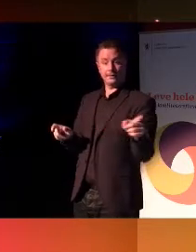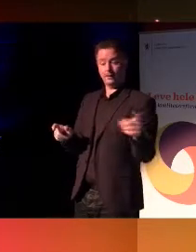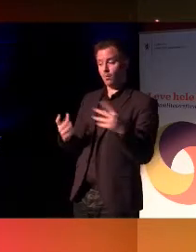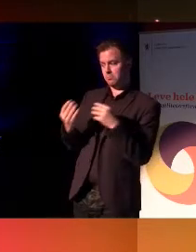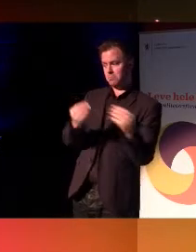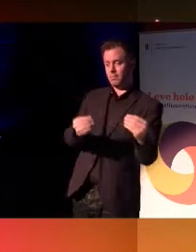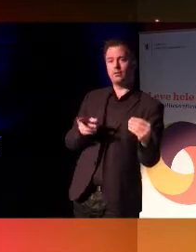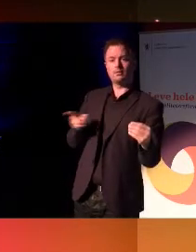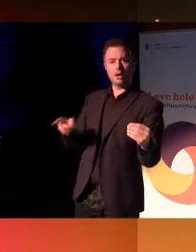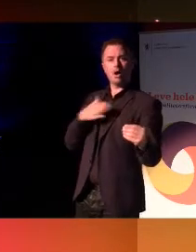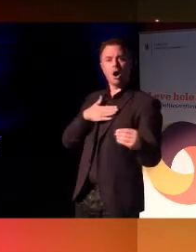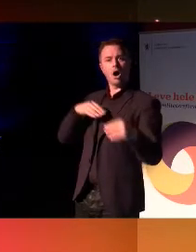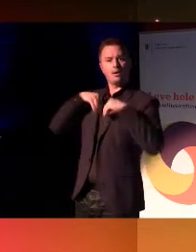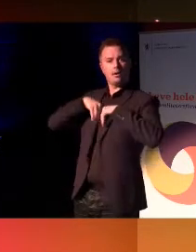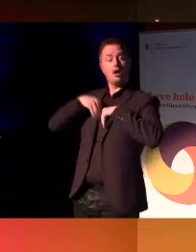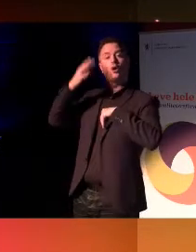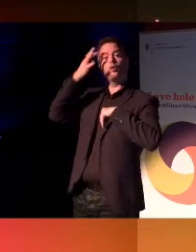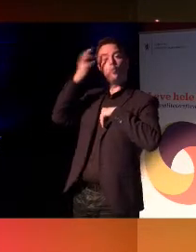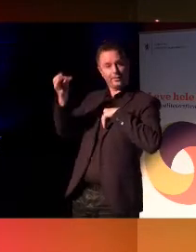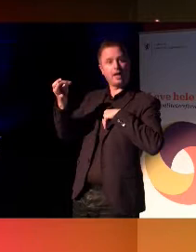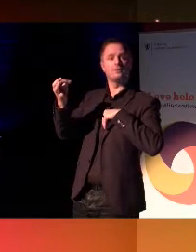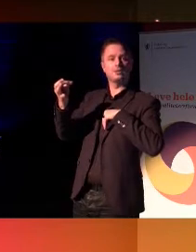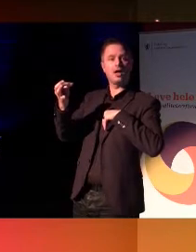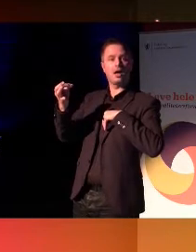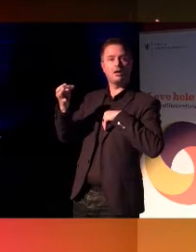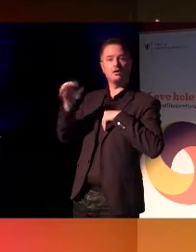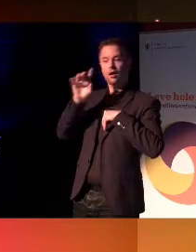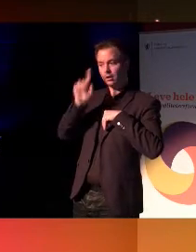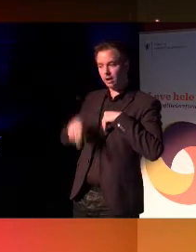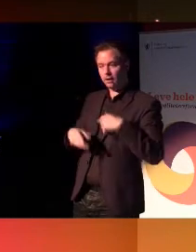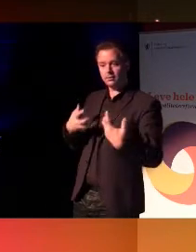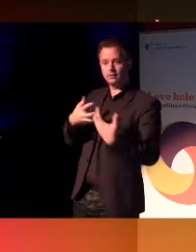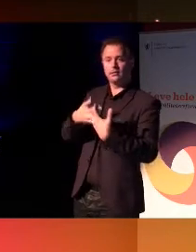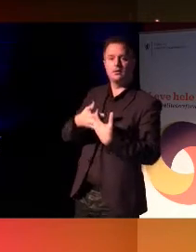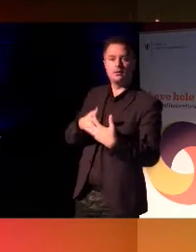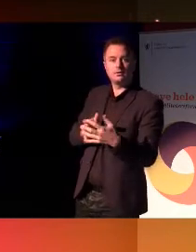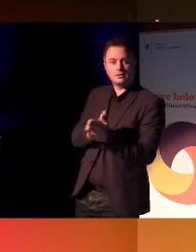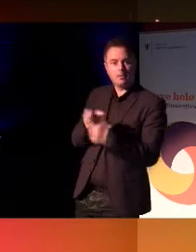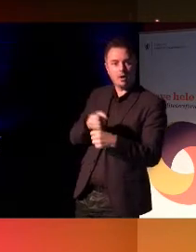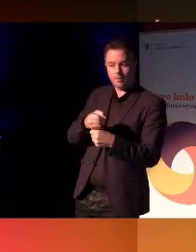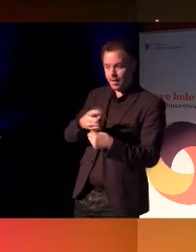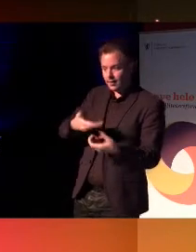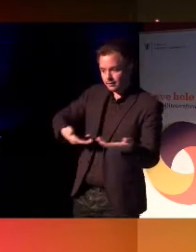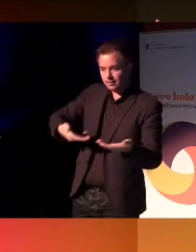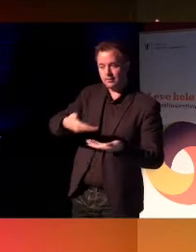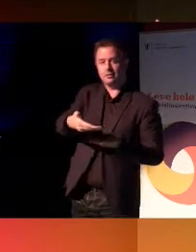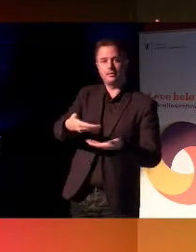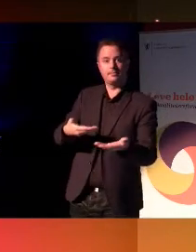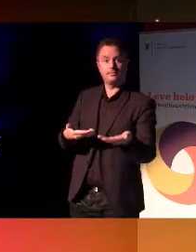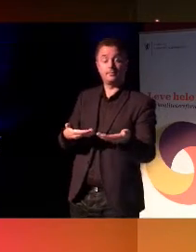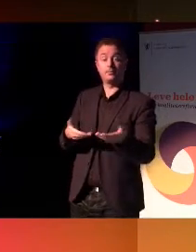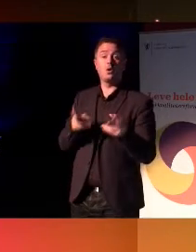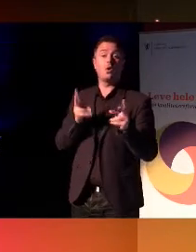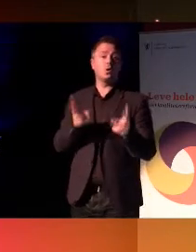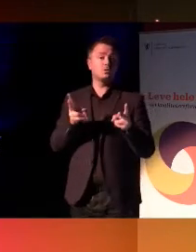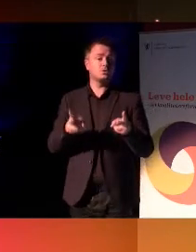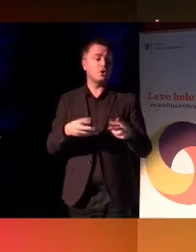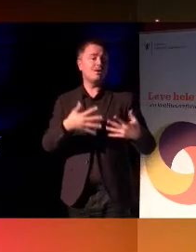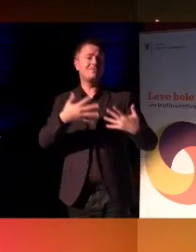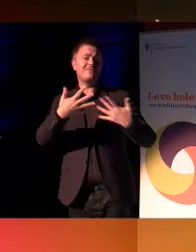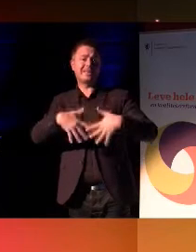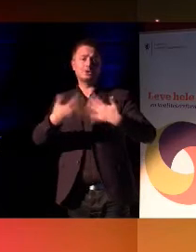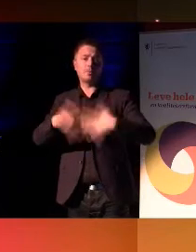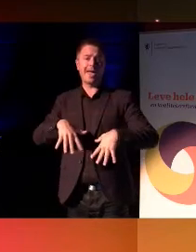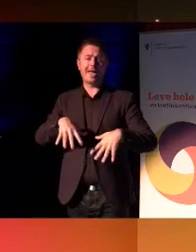du møter faktisk oppleves som kompetente samarbeidspartnere. Og så det gledelige at også virksomheter og kommuner som